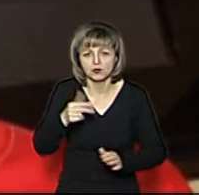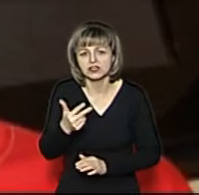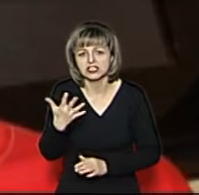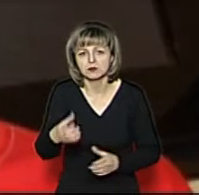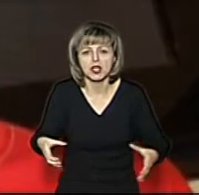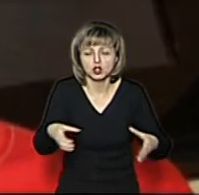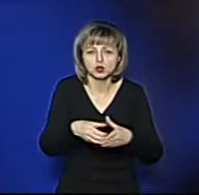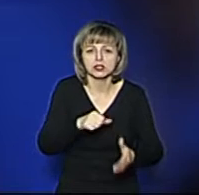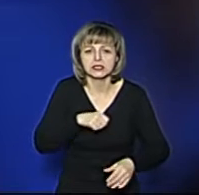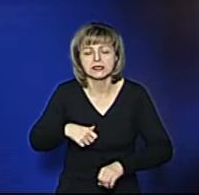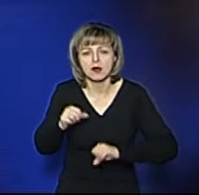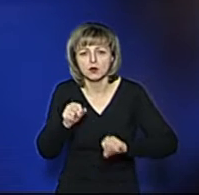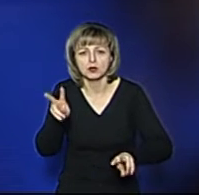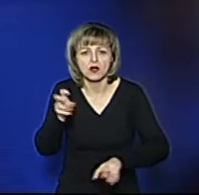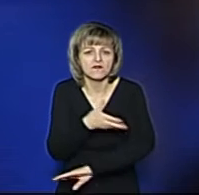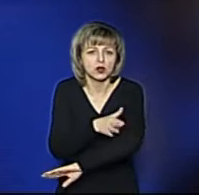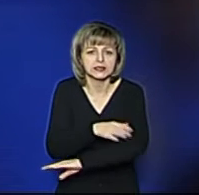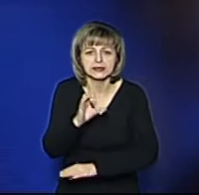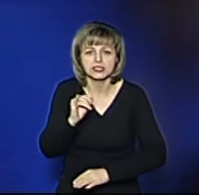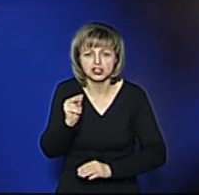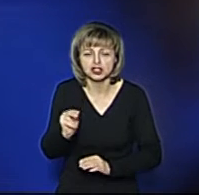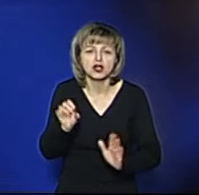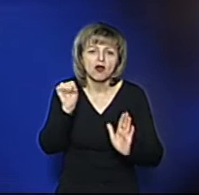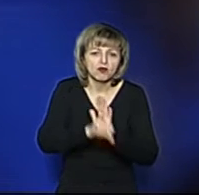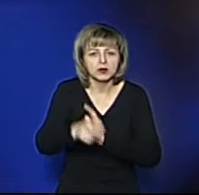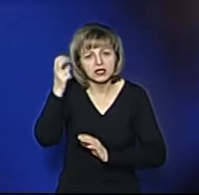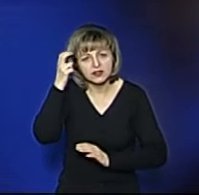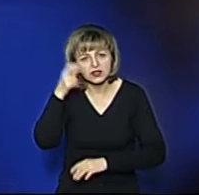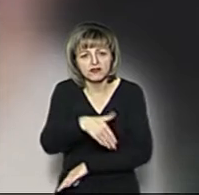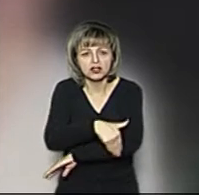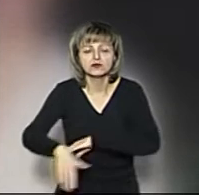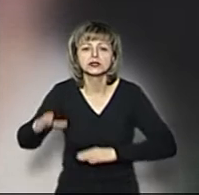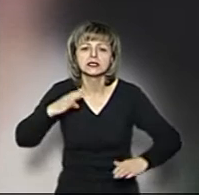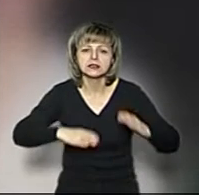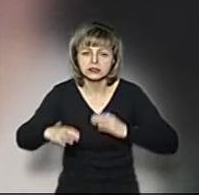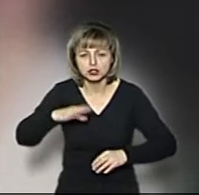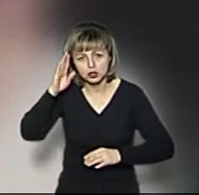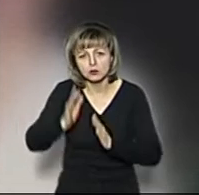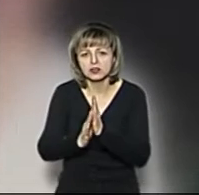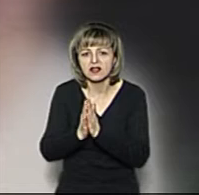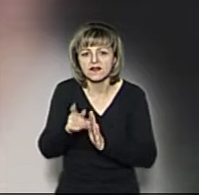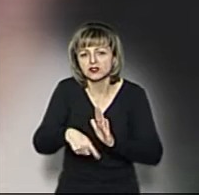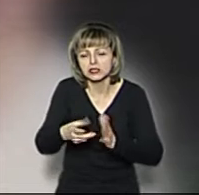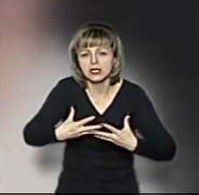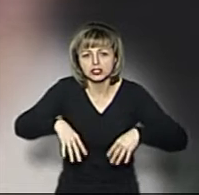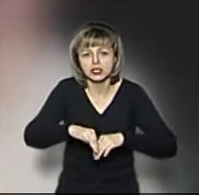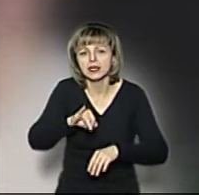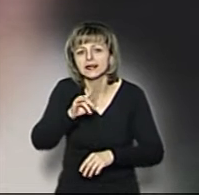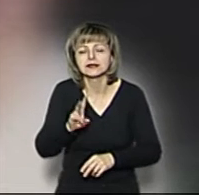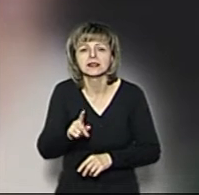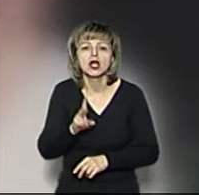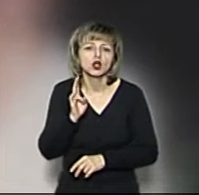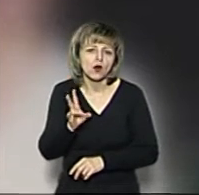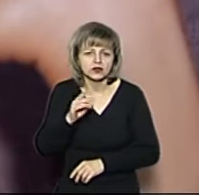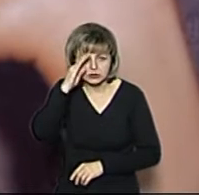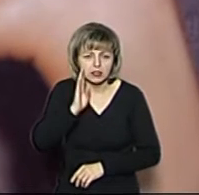35-ї сотні самооборони «Волинська Січ», вбили на барикадах у Києві на Інститутській. Хлопець ріс у шахтарській родині із Нововолинська.